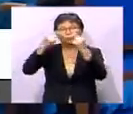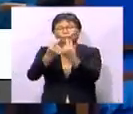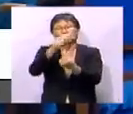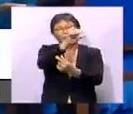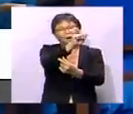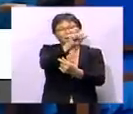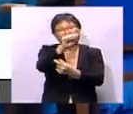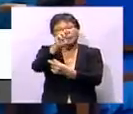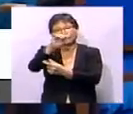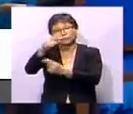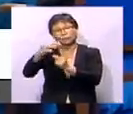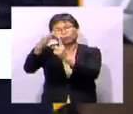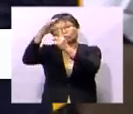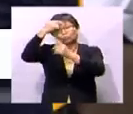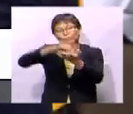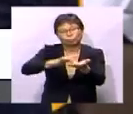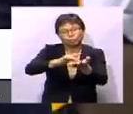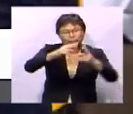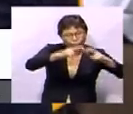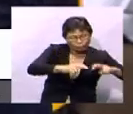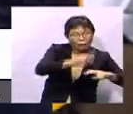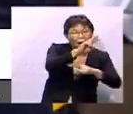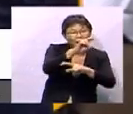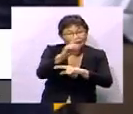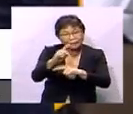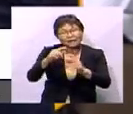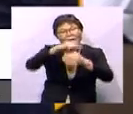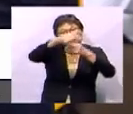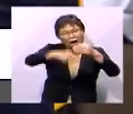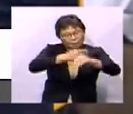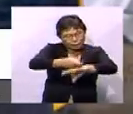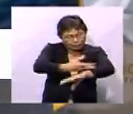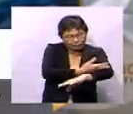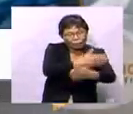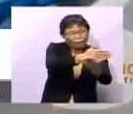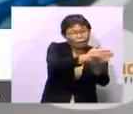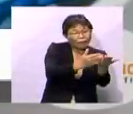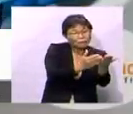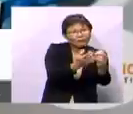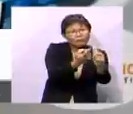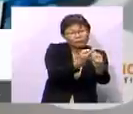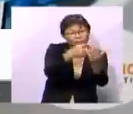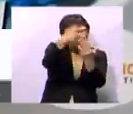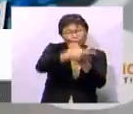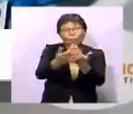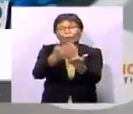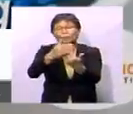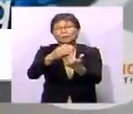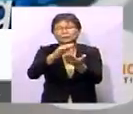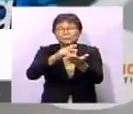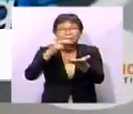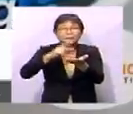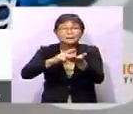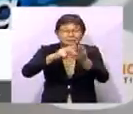AAMG yang khusus untuk rawatan, penyelidikan dan pendidikan mengenai kanser. Fasa pertama projek melibatkan kemudahan diagnostik